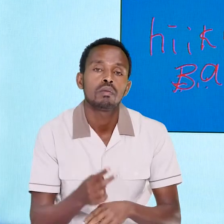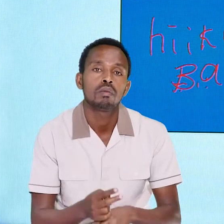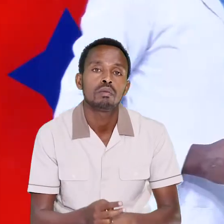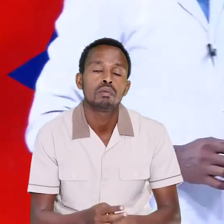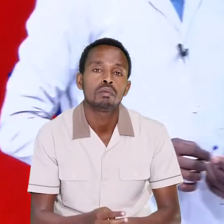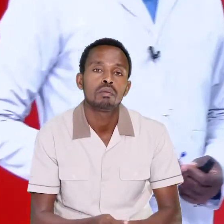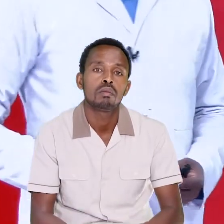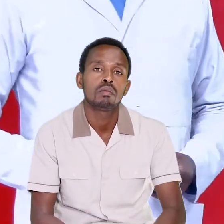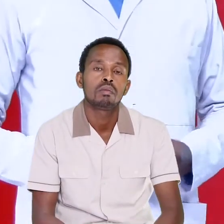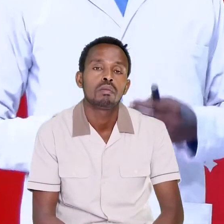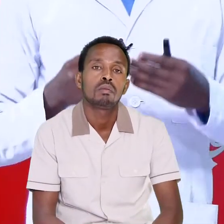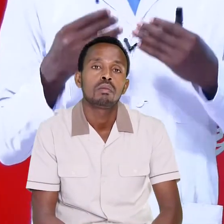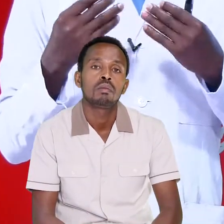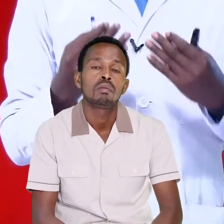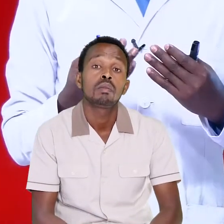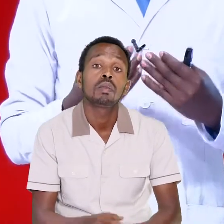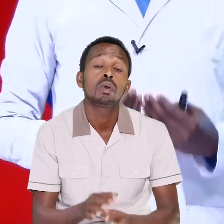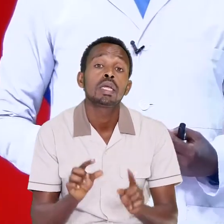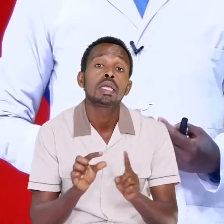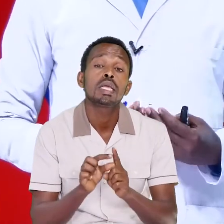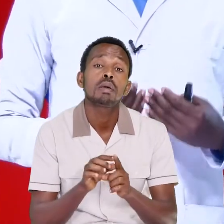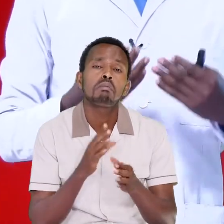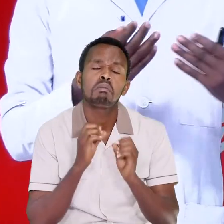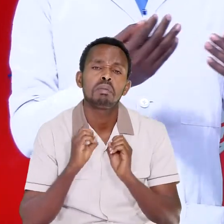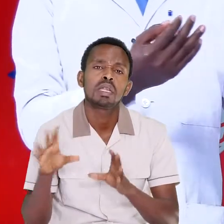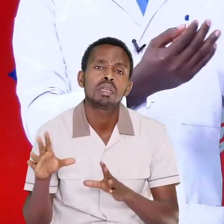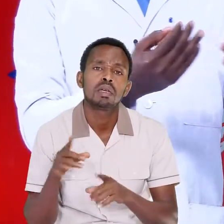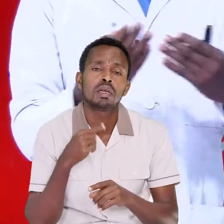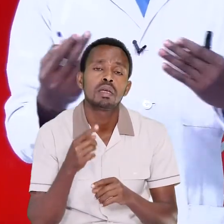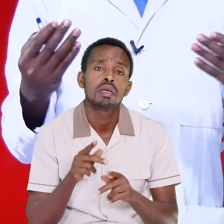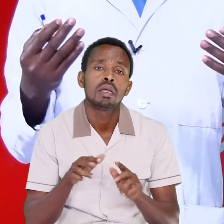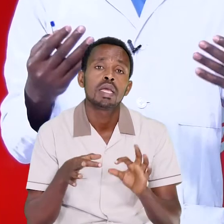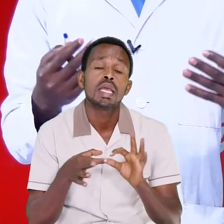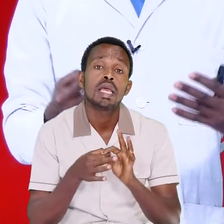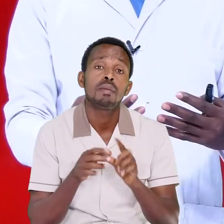Bade. Jecha bade jedhu kana